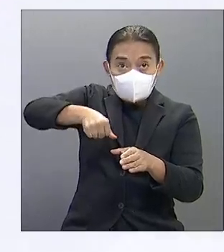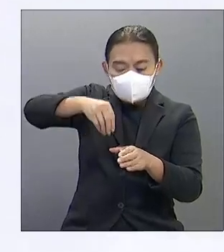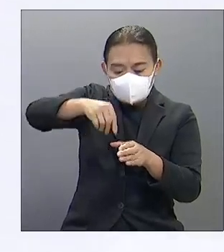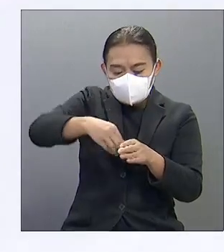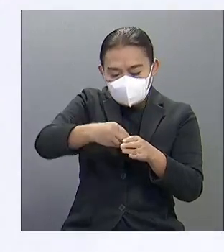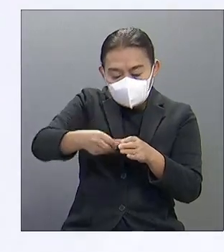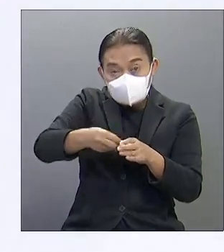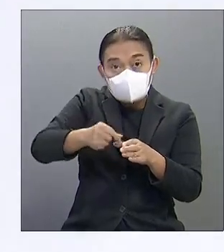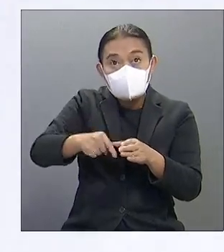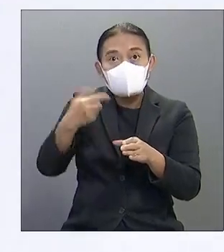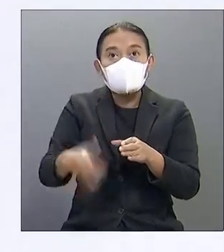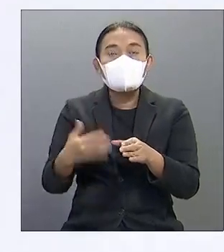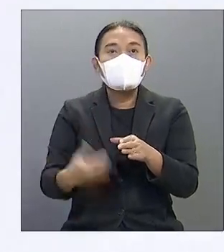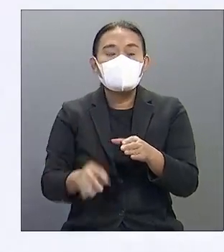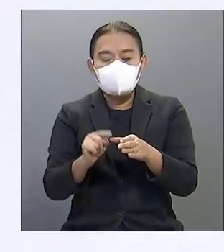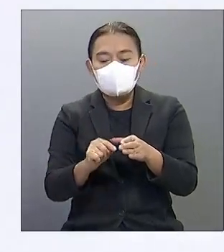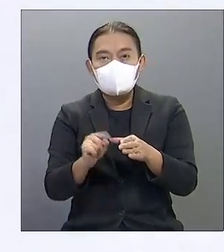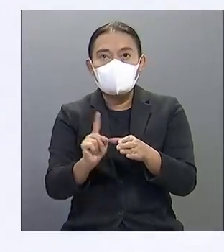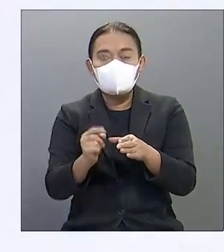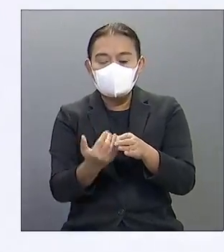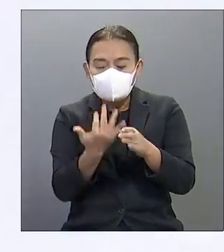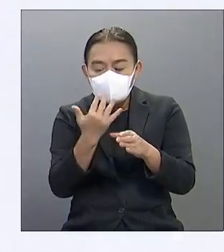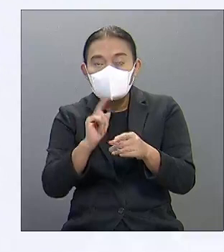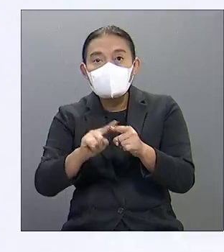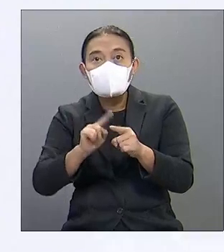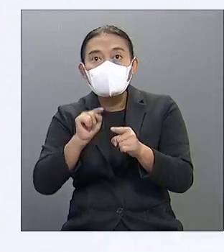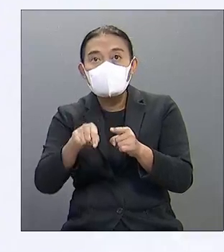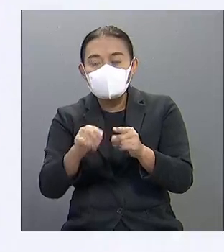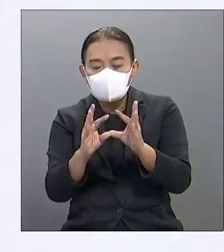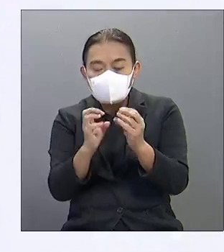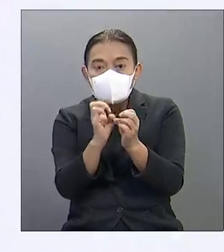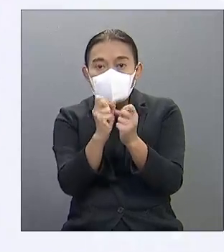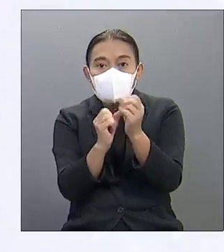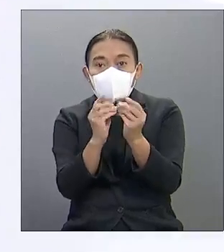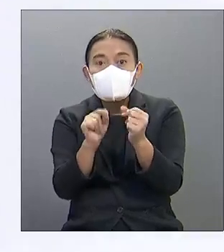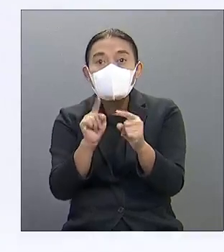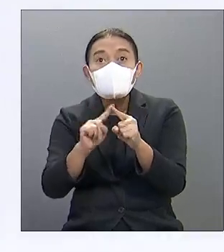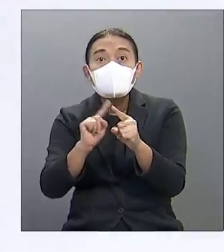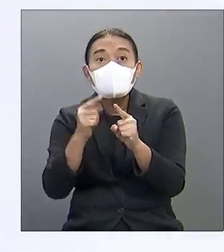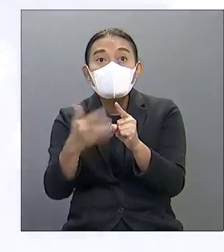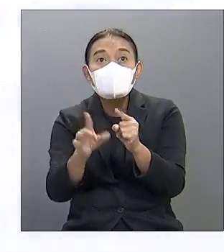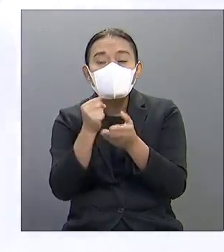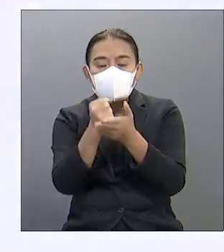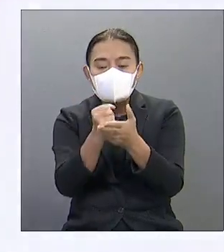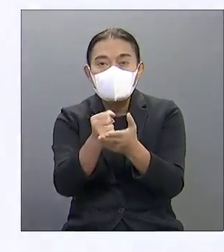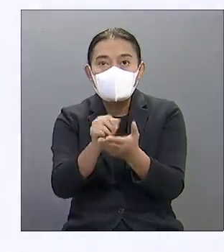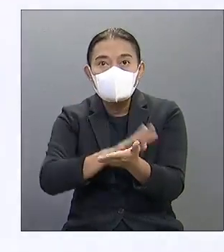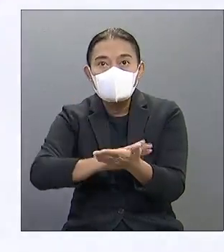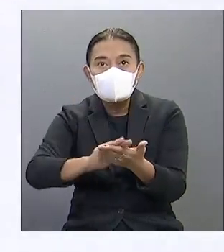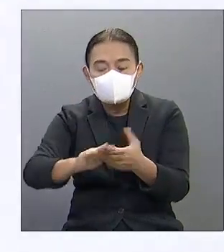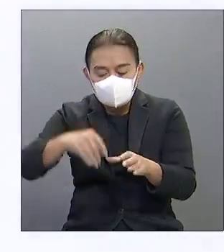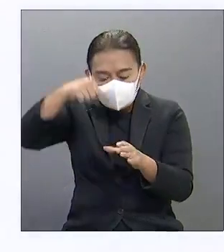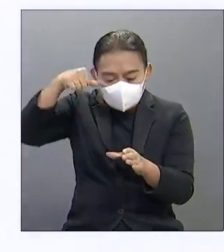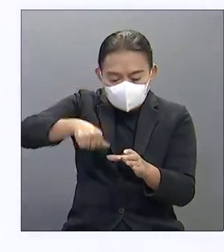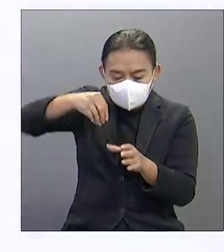ายน้ำอยู่แล้วแล้วก็กลิ่นของชาวเวอร์เจลแล้วก็ตัวชาวเวอร์เจลมันจะมีฟองช่วยในการให้กลิ่นแล้วก็ช่วยในการทำความสะอาดไปในตัวทุกครั้งที่เร